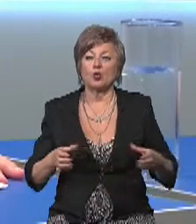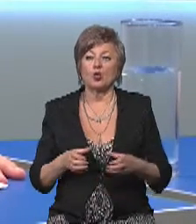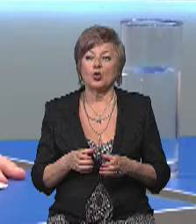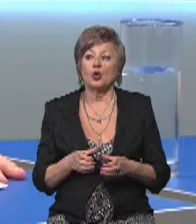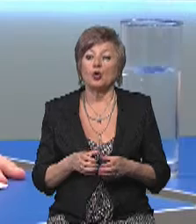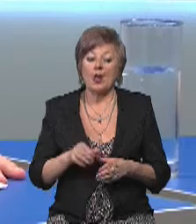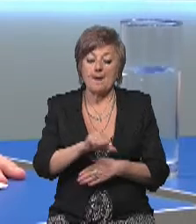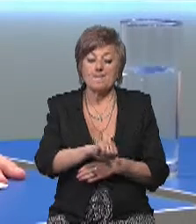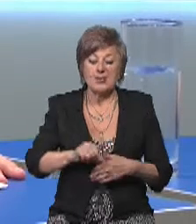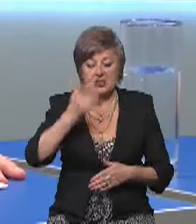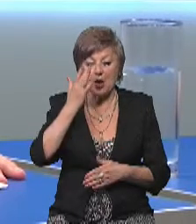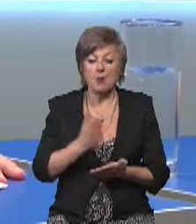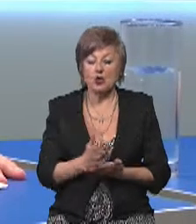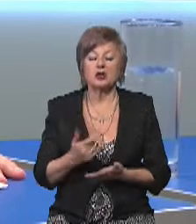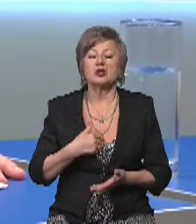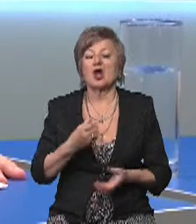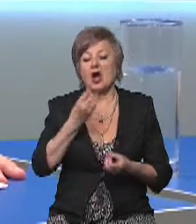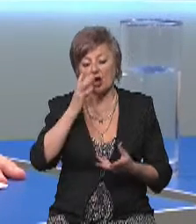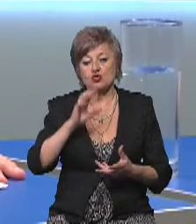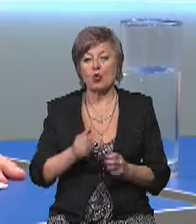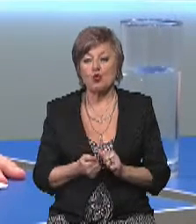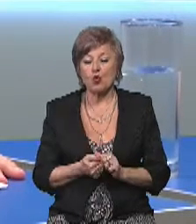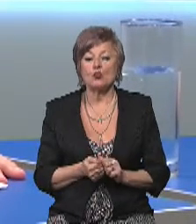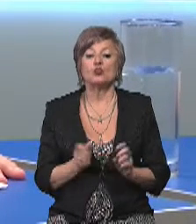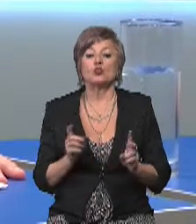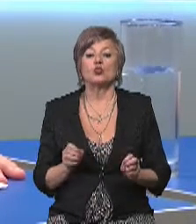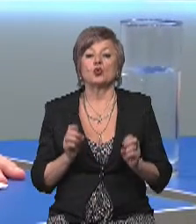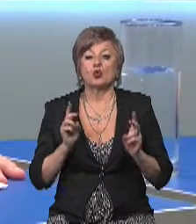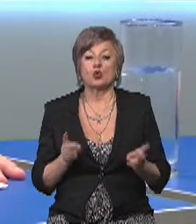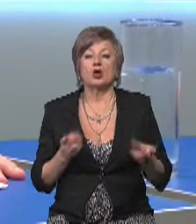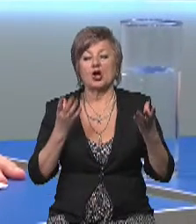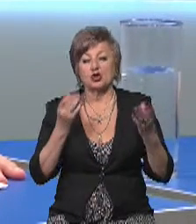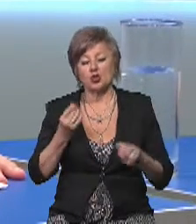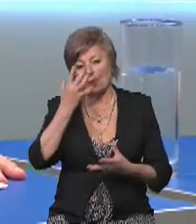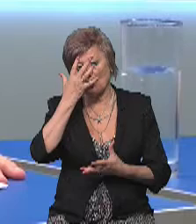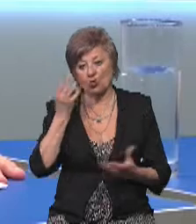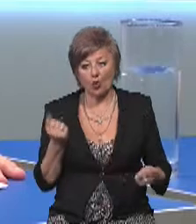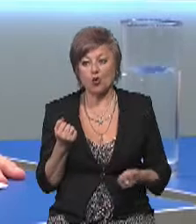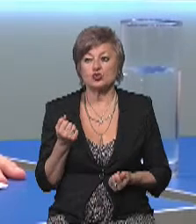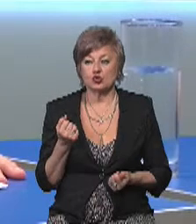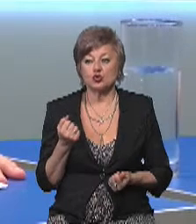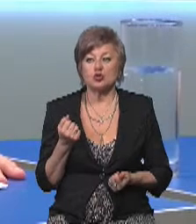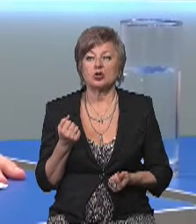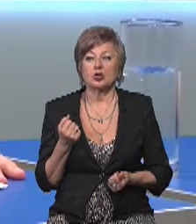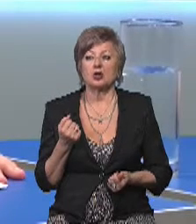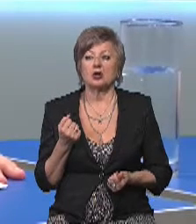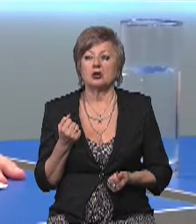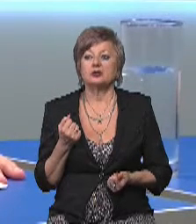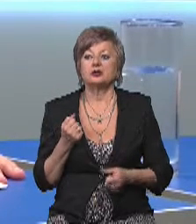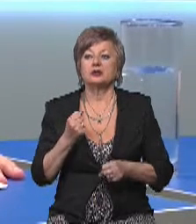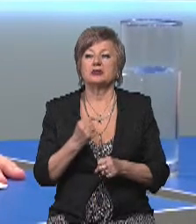податкової митної політики, я добре пам'ятаю, як ми днем і вночі, це без перебільшення,